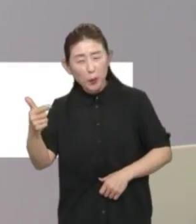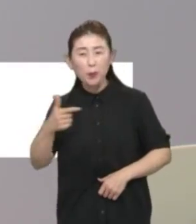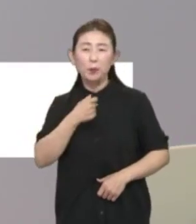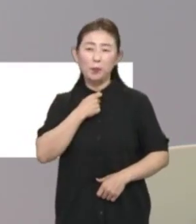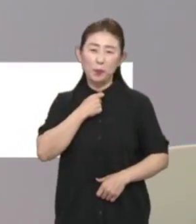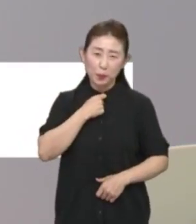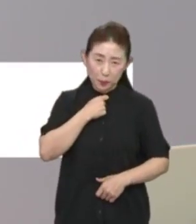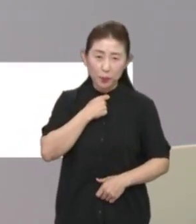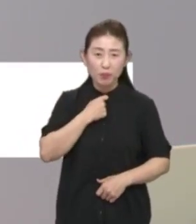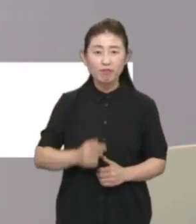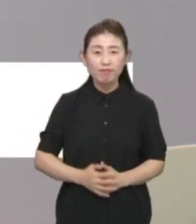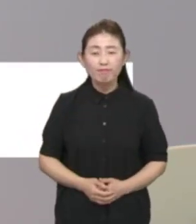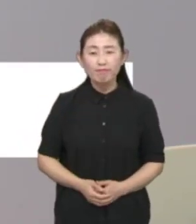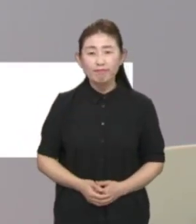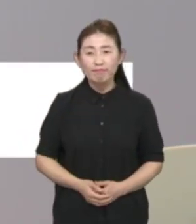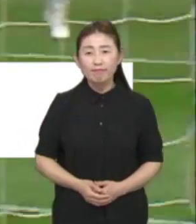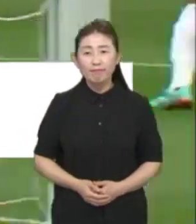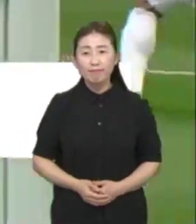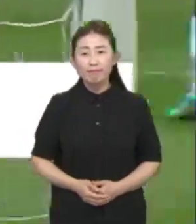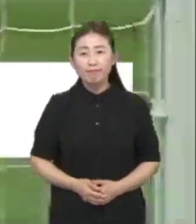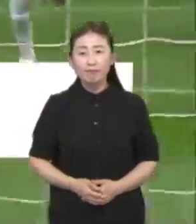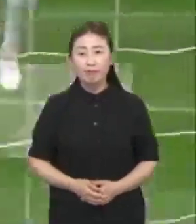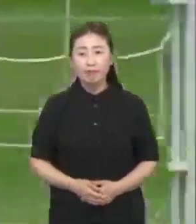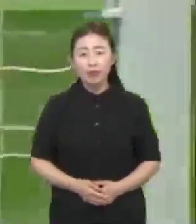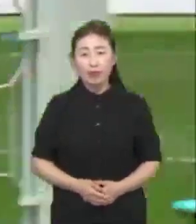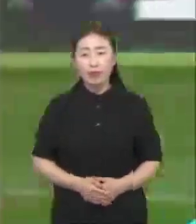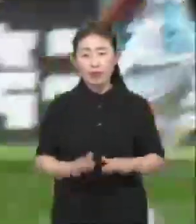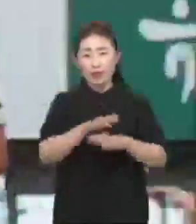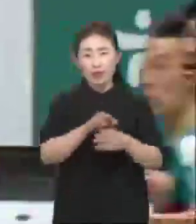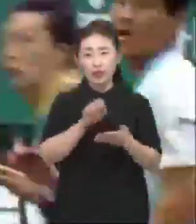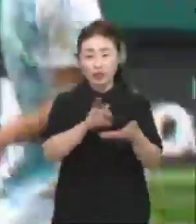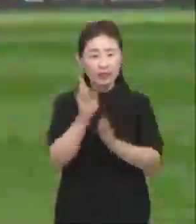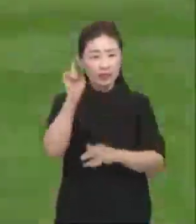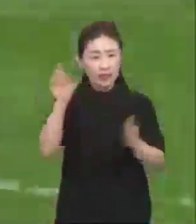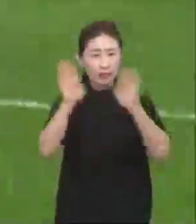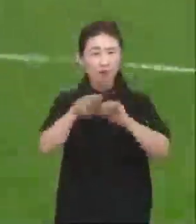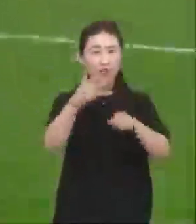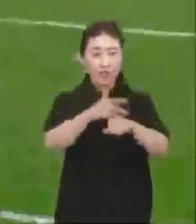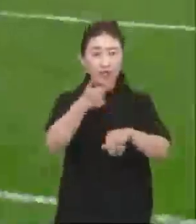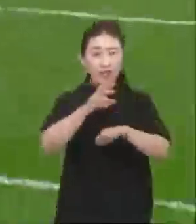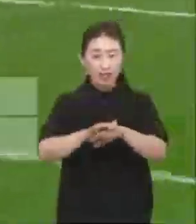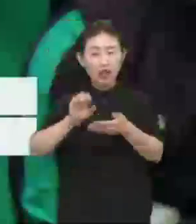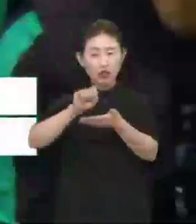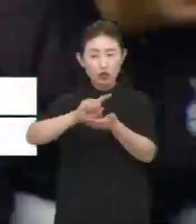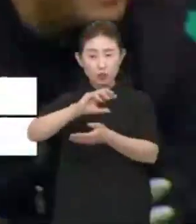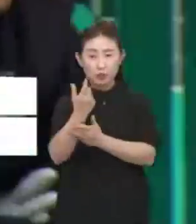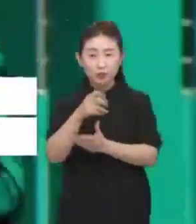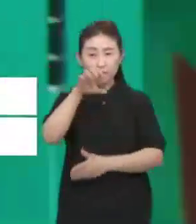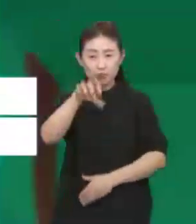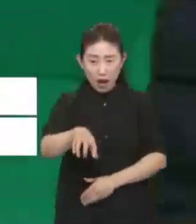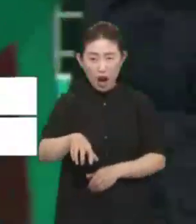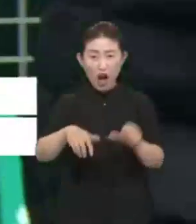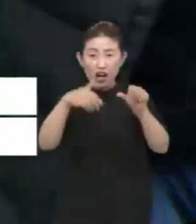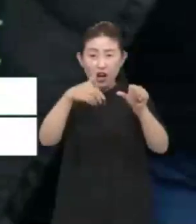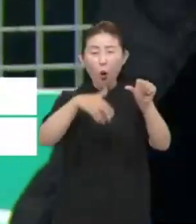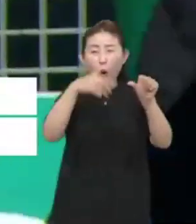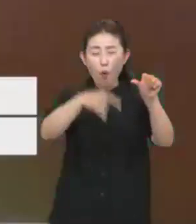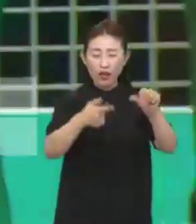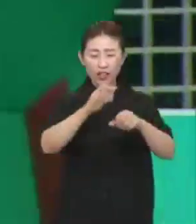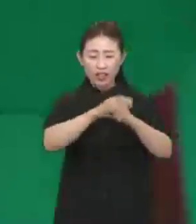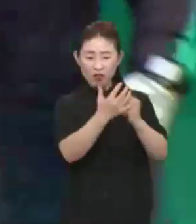And finish this season. 대전 하나시티즌은 내일 밤 8시 대전 월드컵 경기장에서 리그 5위 대구